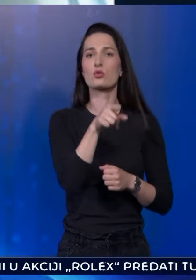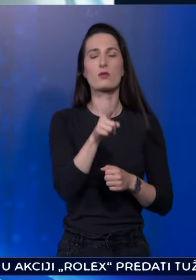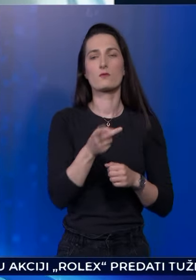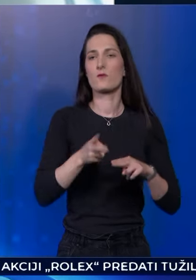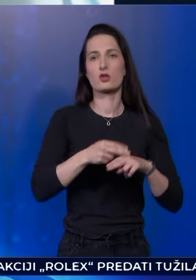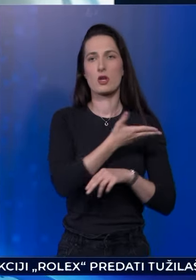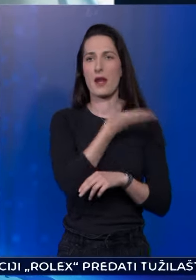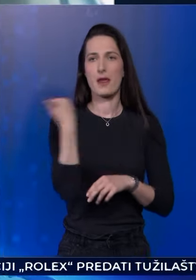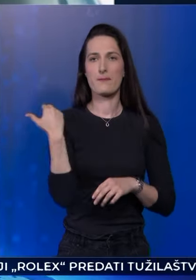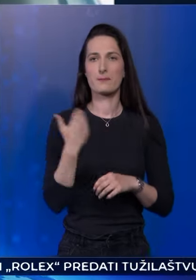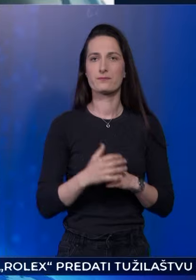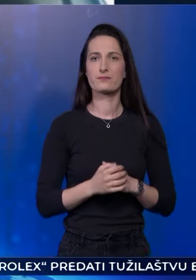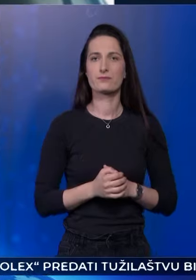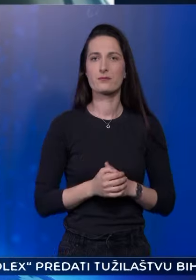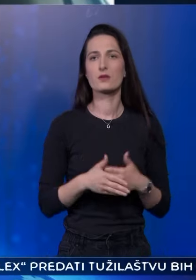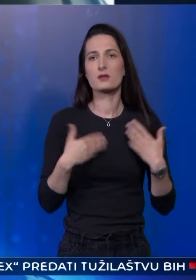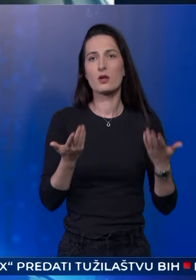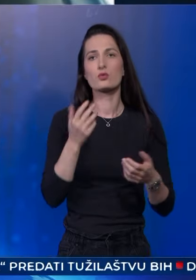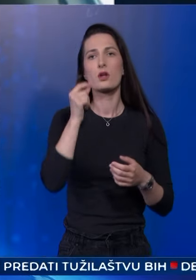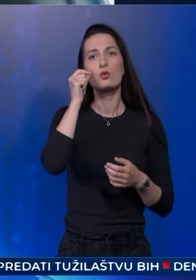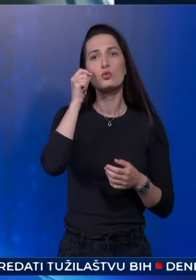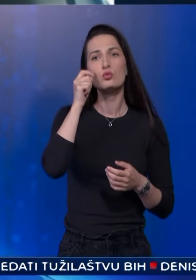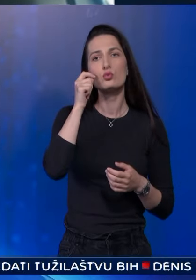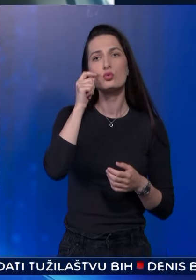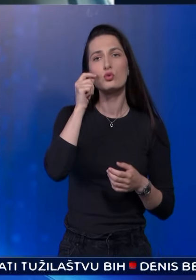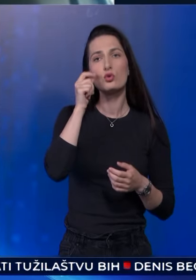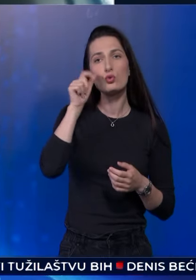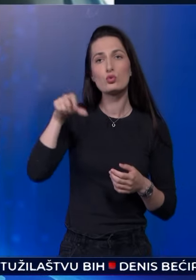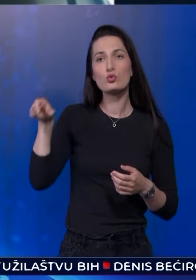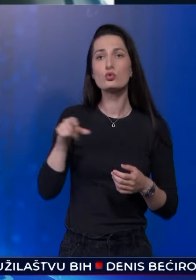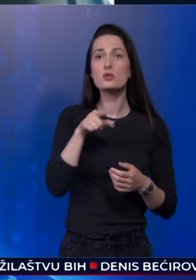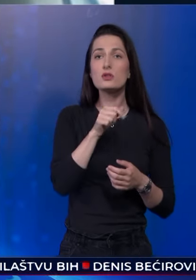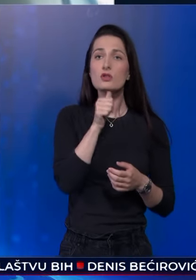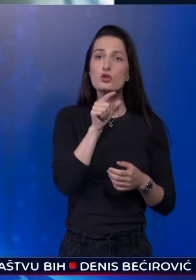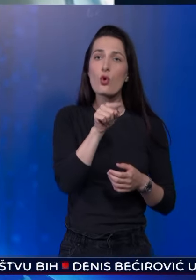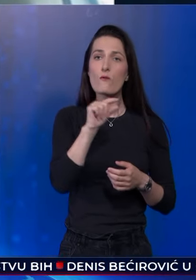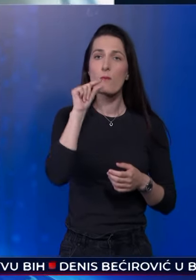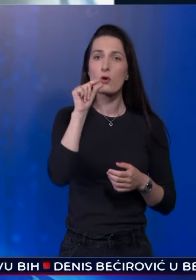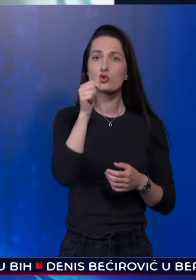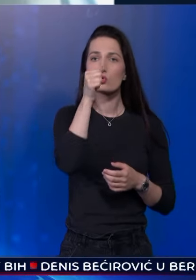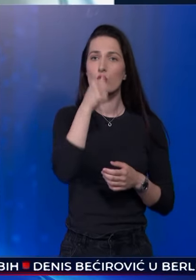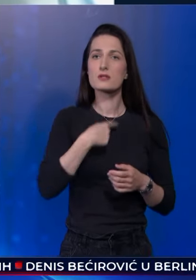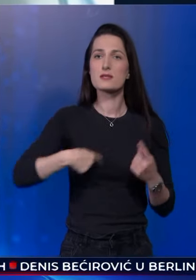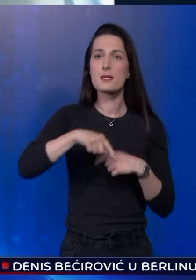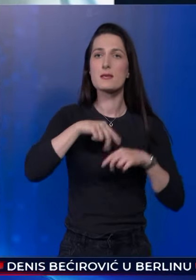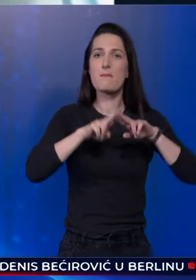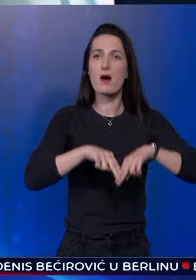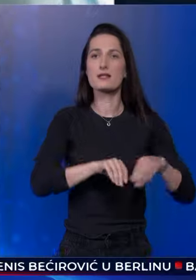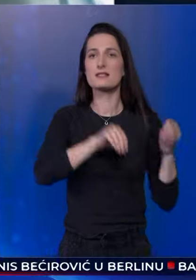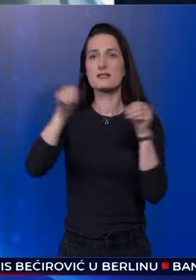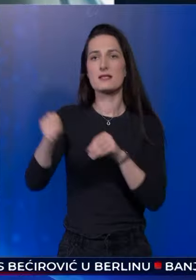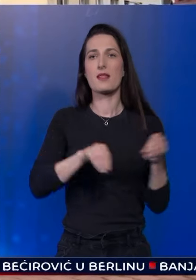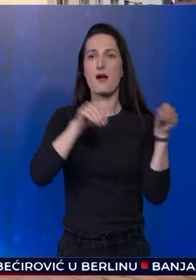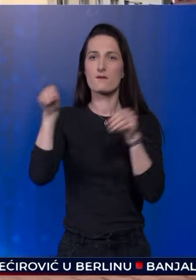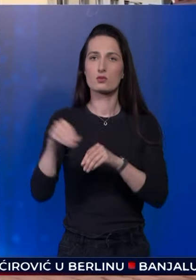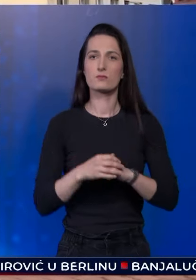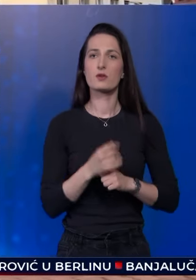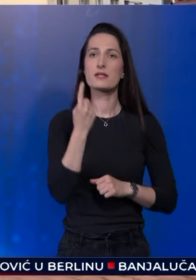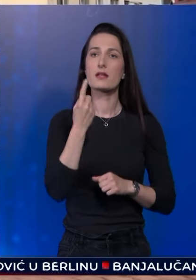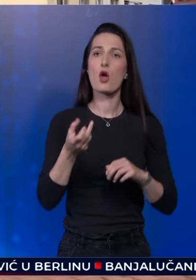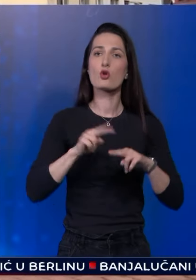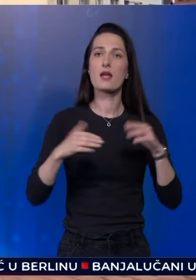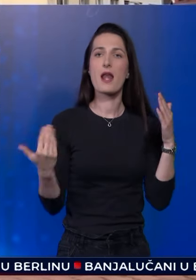toga više pravila nema, tako da ljudi i ovo malo što nas ima iseljavaju. Jedna